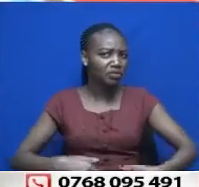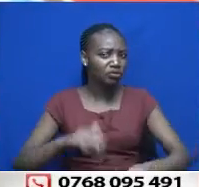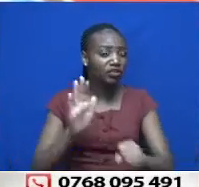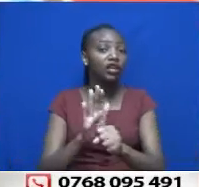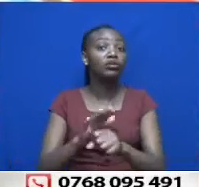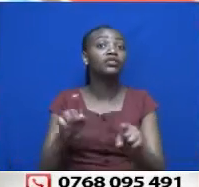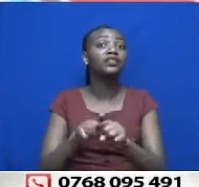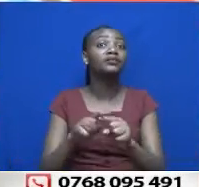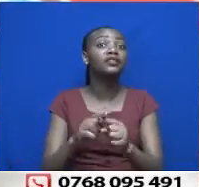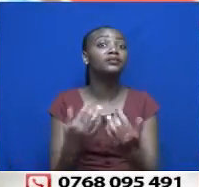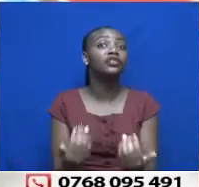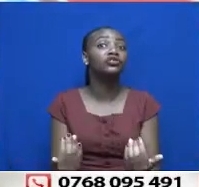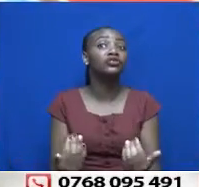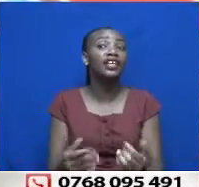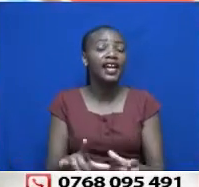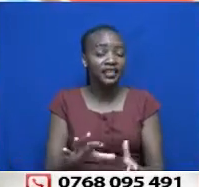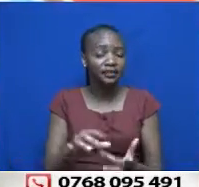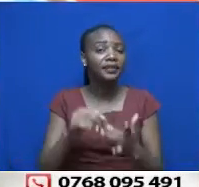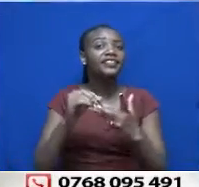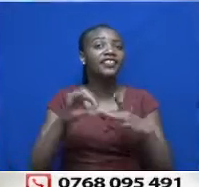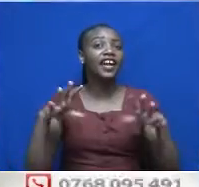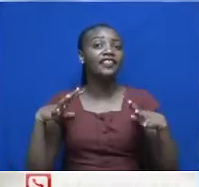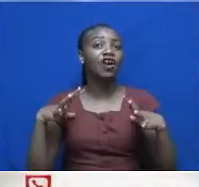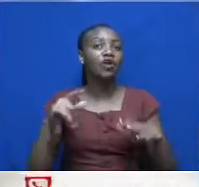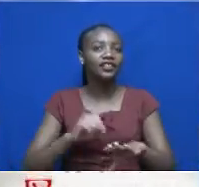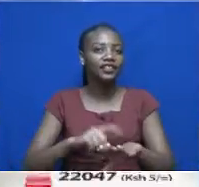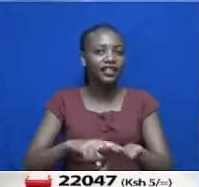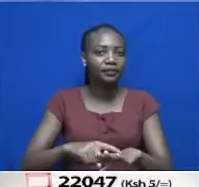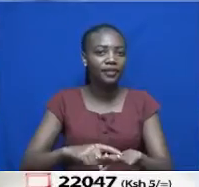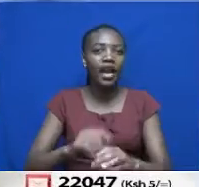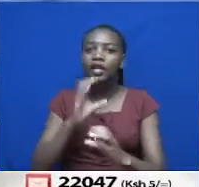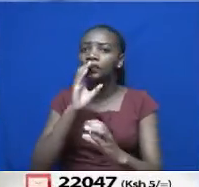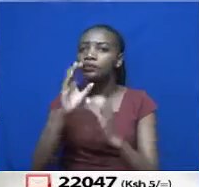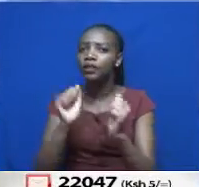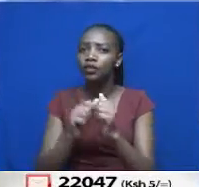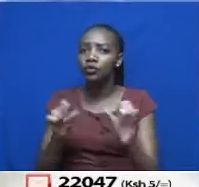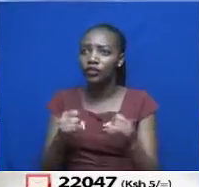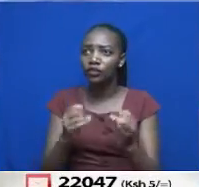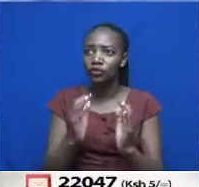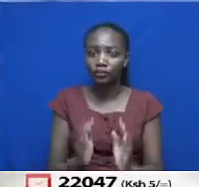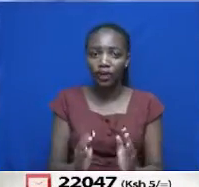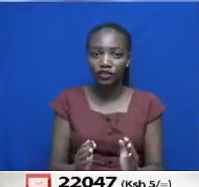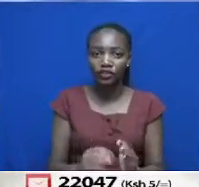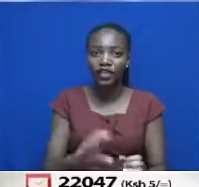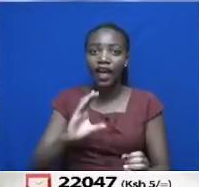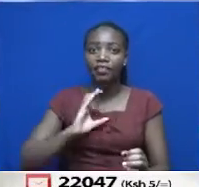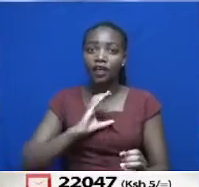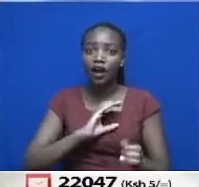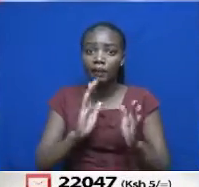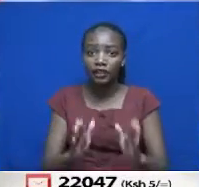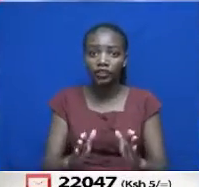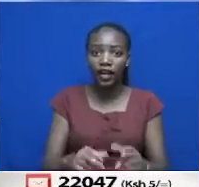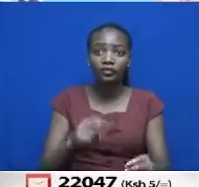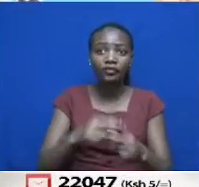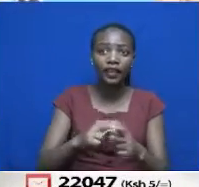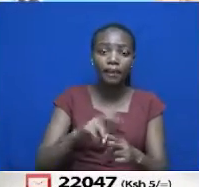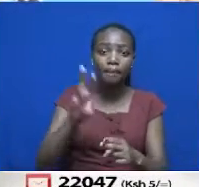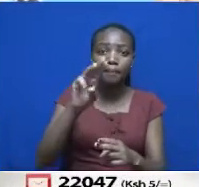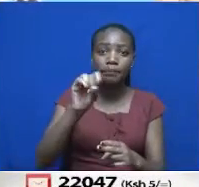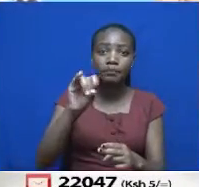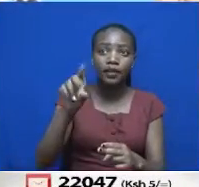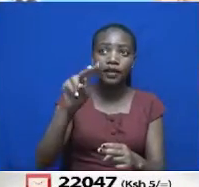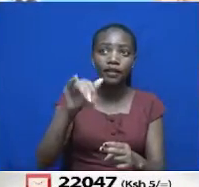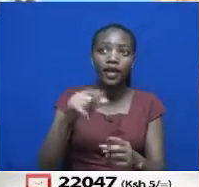watoto hasa msimu huu wa likizo. Akizungumza na wanahabari, kamishna wa kaunti ya Machakos BS Ramaina amesema